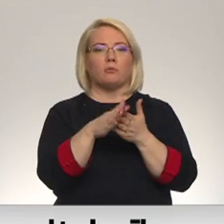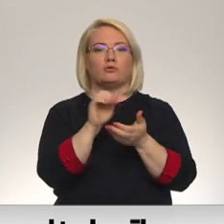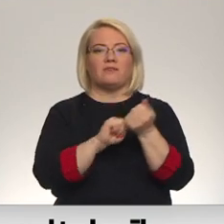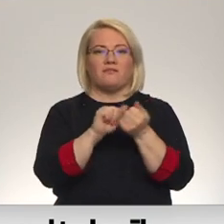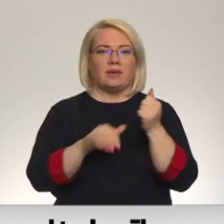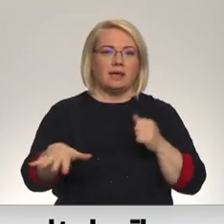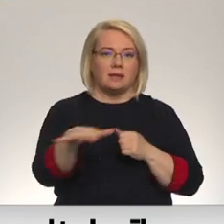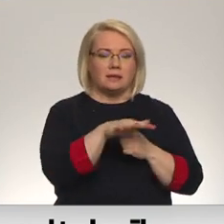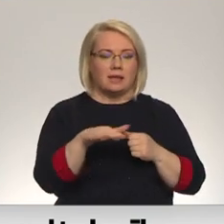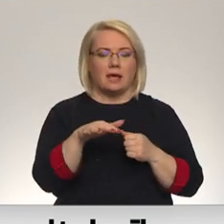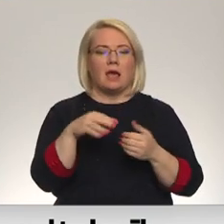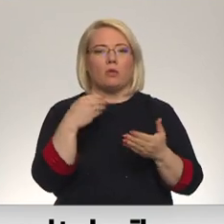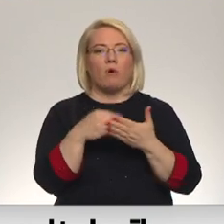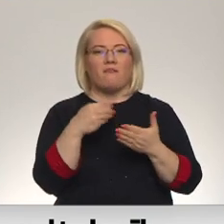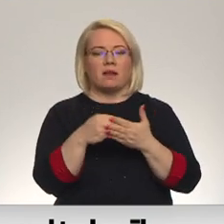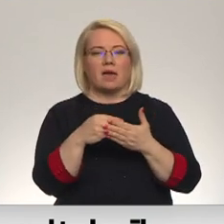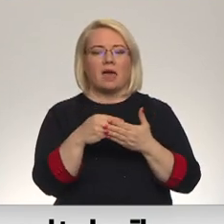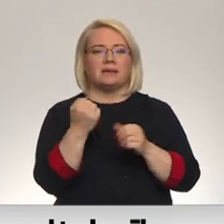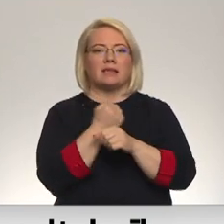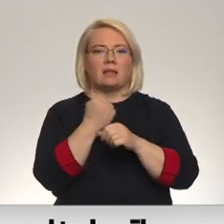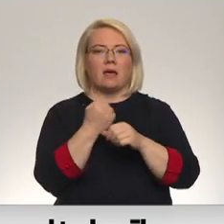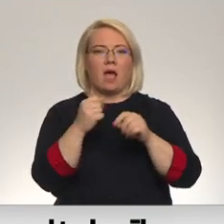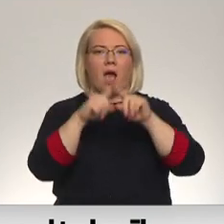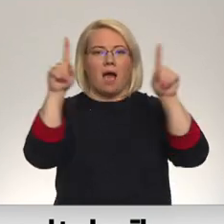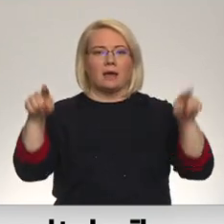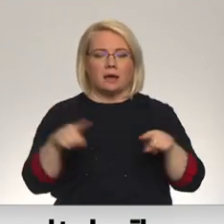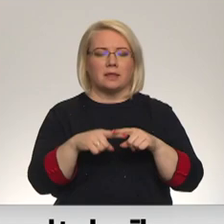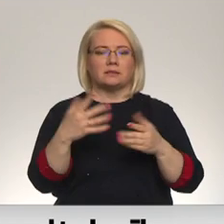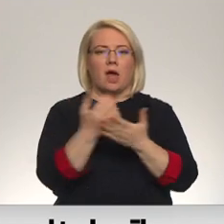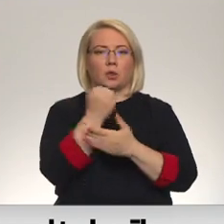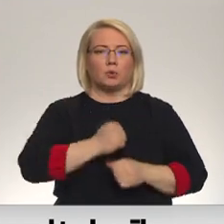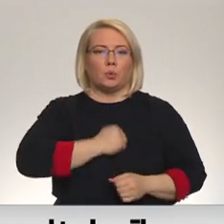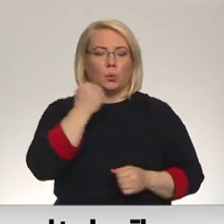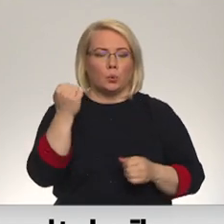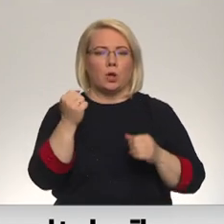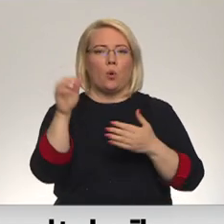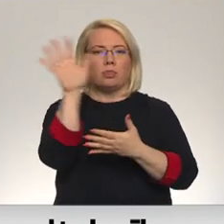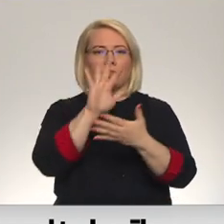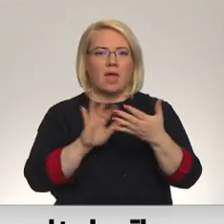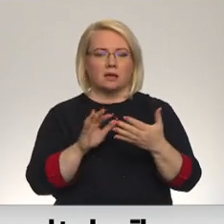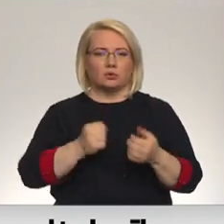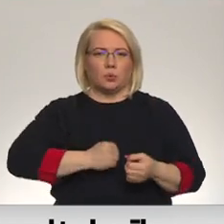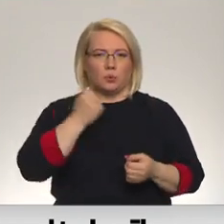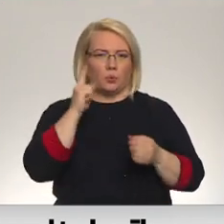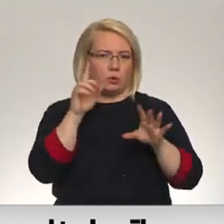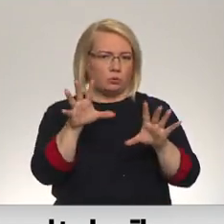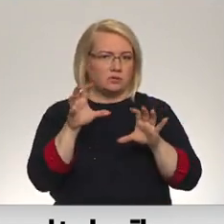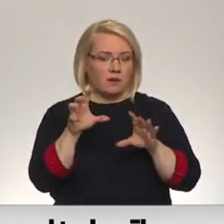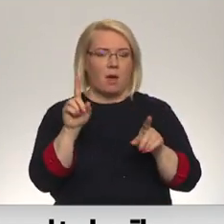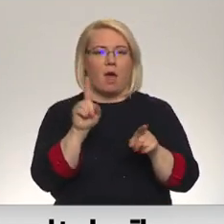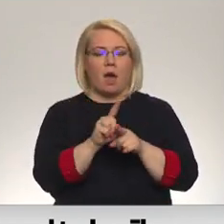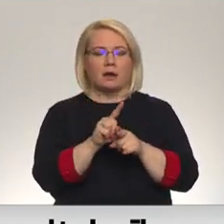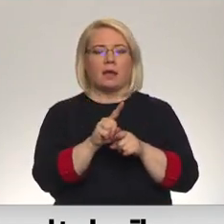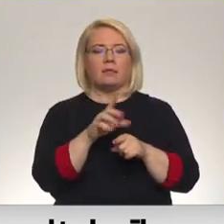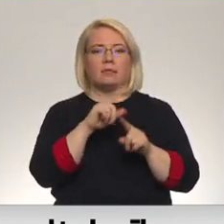novērtētāju izstrādātās anketes bijušas internetā grūti atrodamas, kā arī teksts nav bijis viegli uztverams. Tādēļ arī tapa